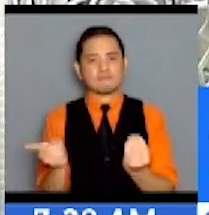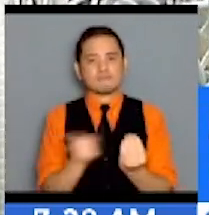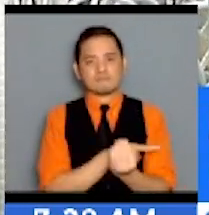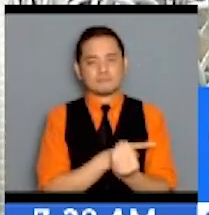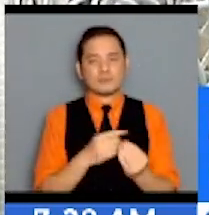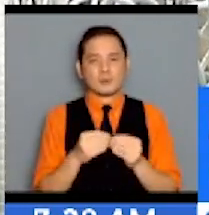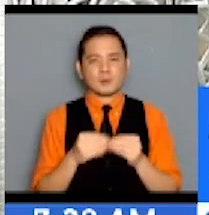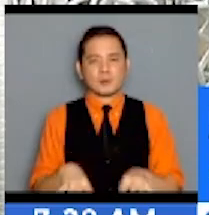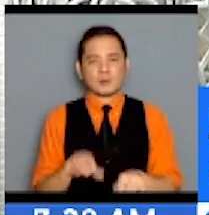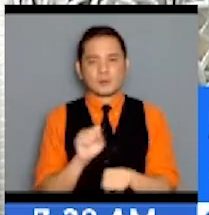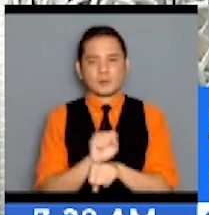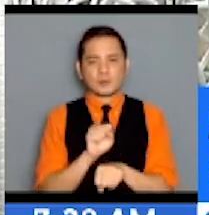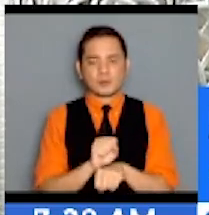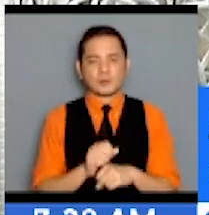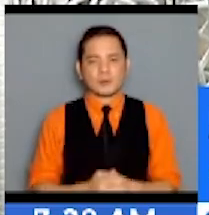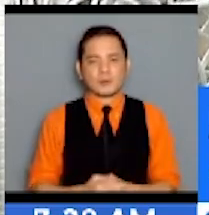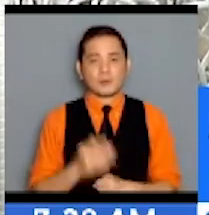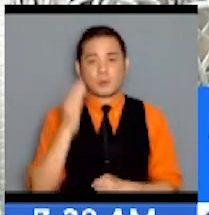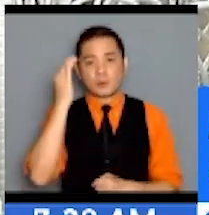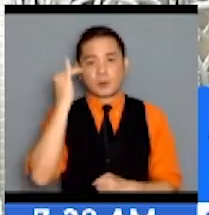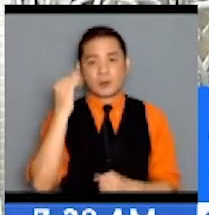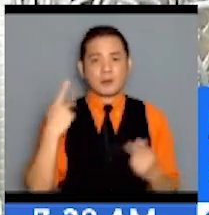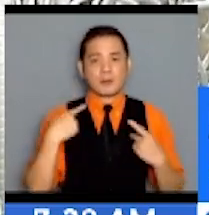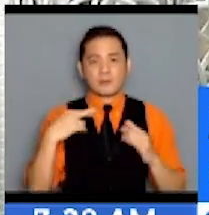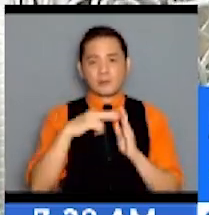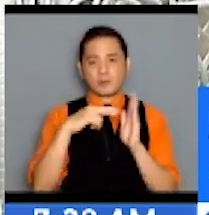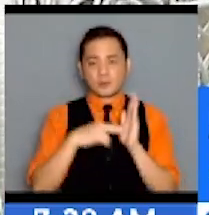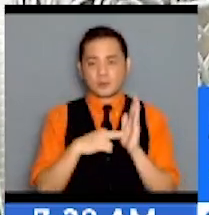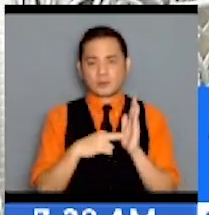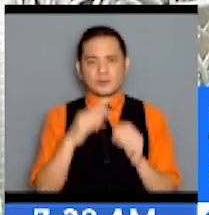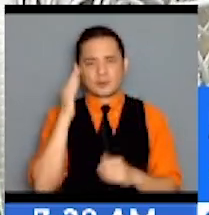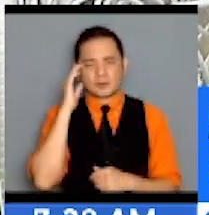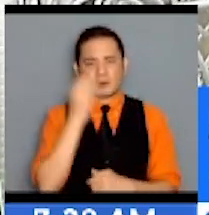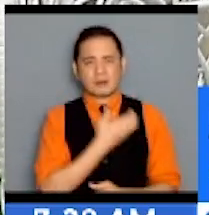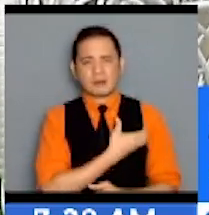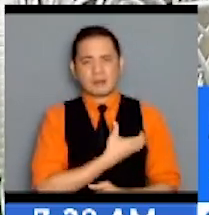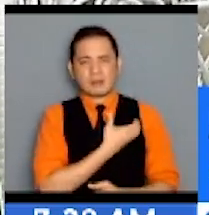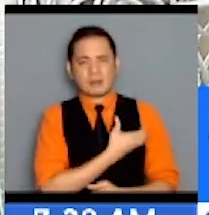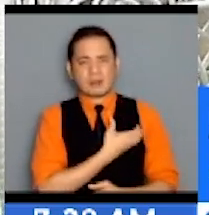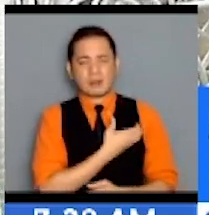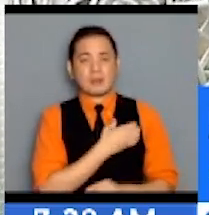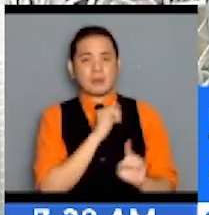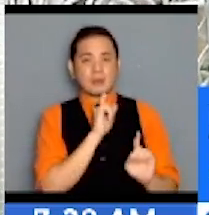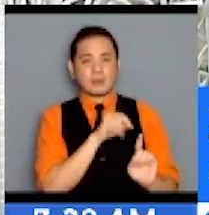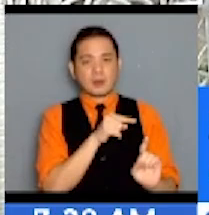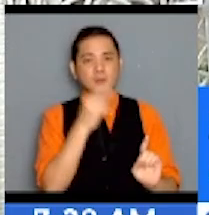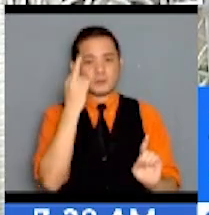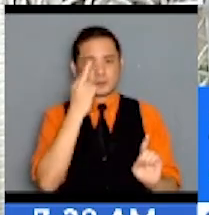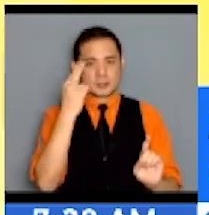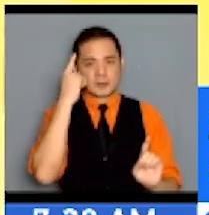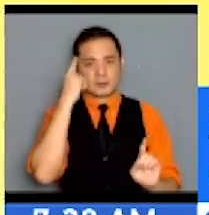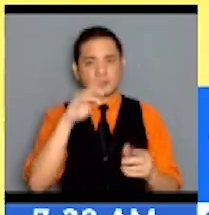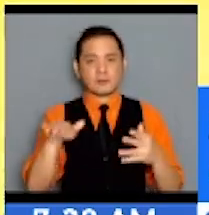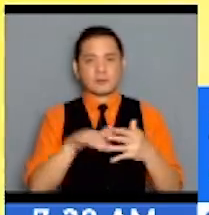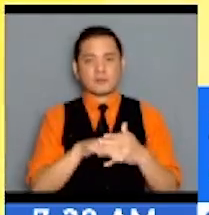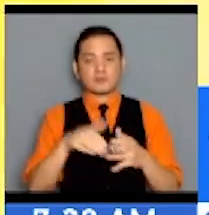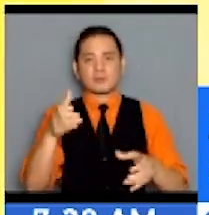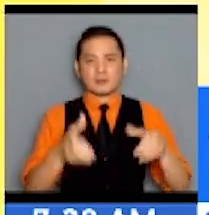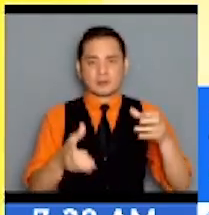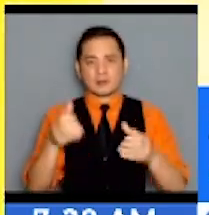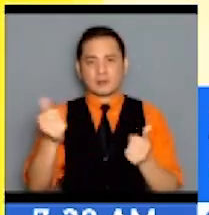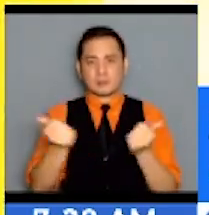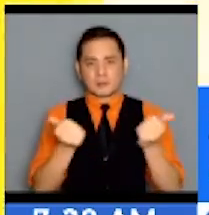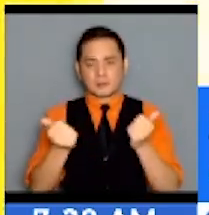service rules natin, ang immorality ay isang ground para makasuhan ng administrative na kaso na maaaring mauwi